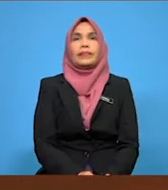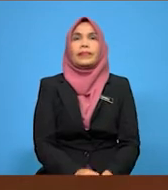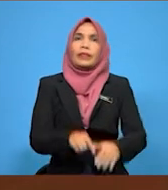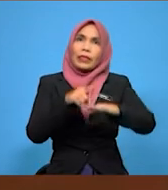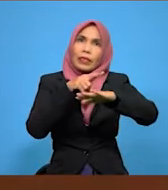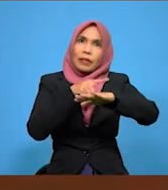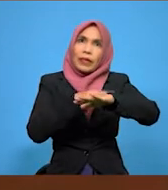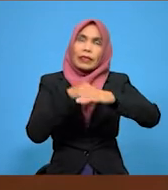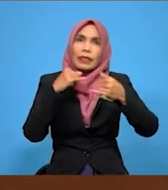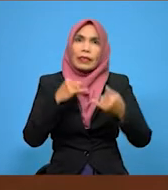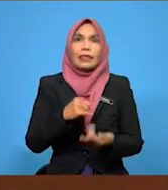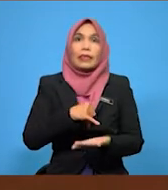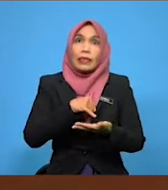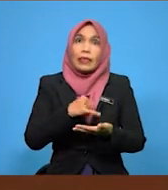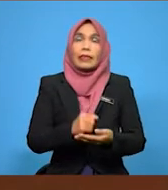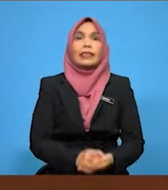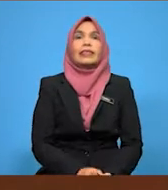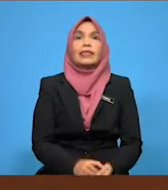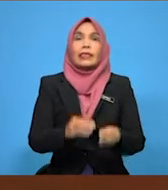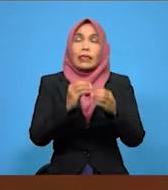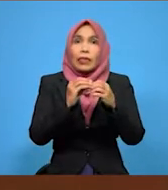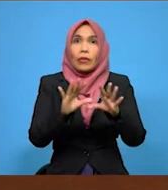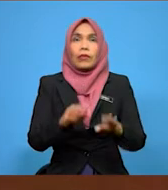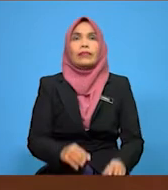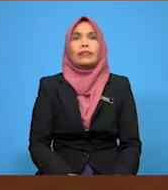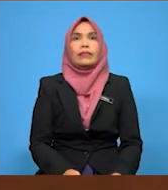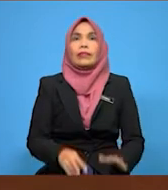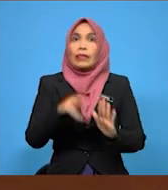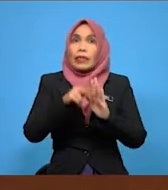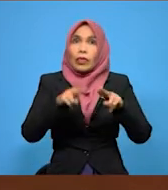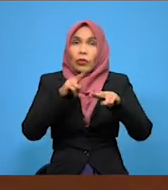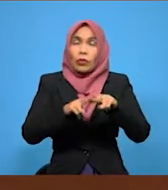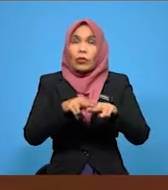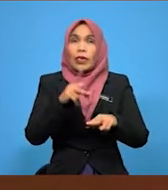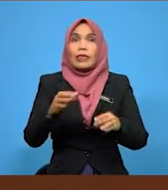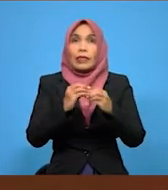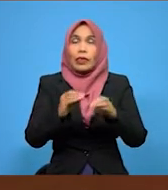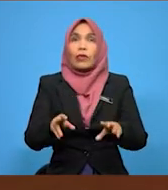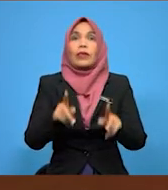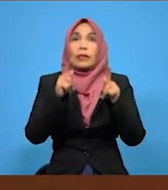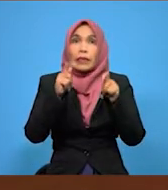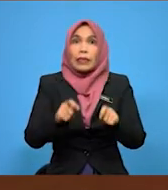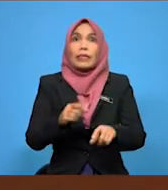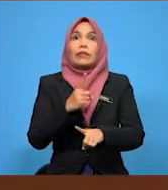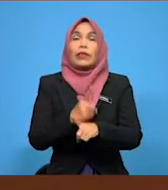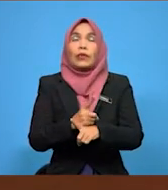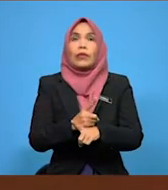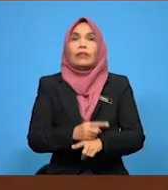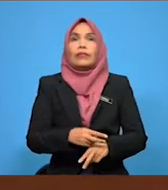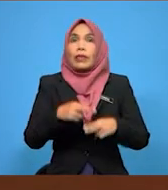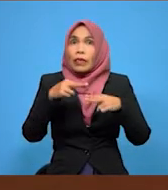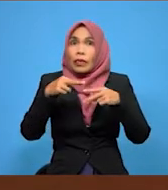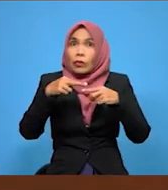Semasa pengisian telur ke dalam bekas, kedudukan telur hendaklah betul di mana bahagian runcing